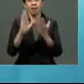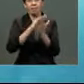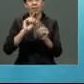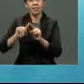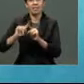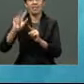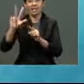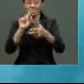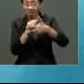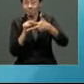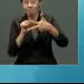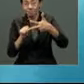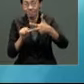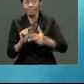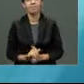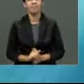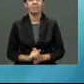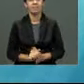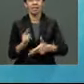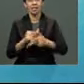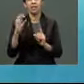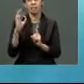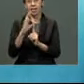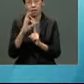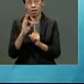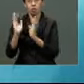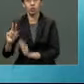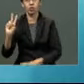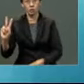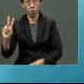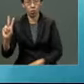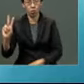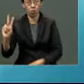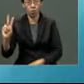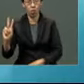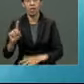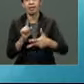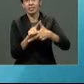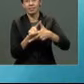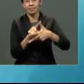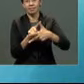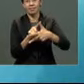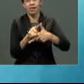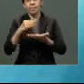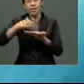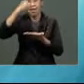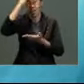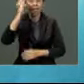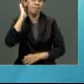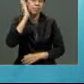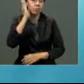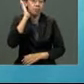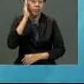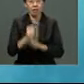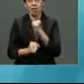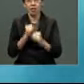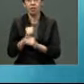ศครับปากีสถาน2รายเป็นประเทศที่1เป็นนักศึกษาชายอ